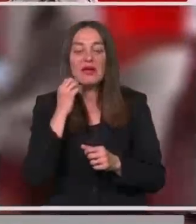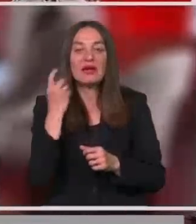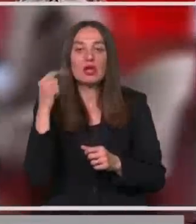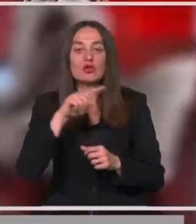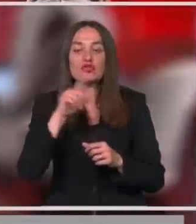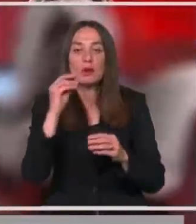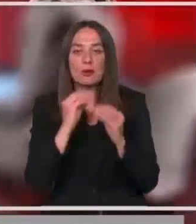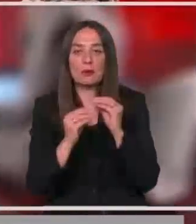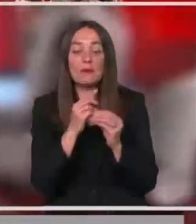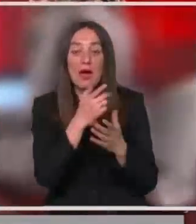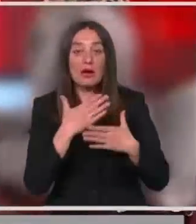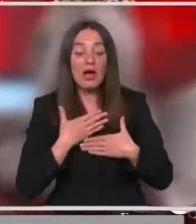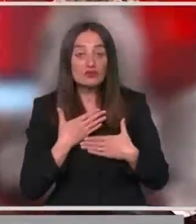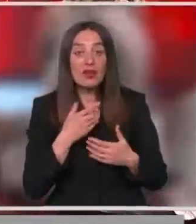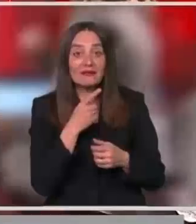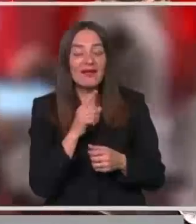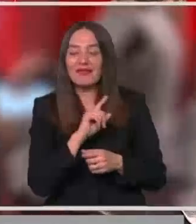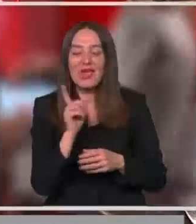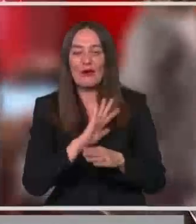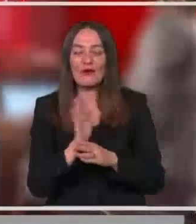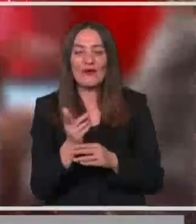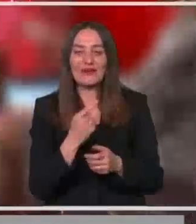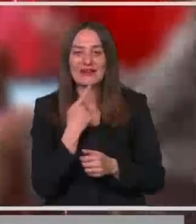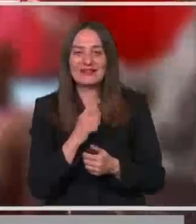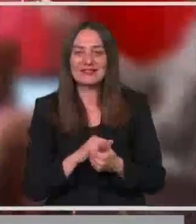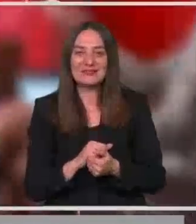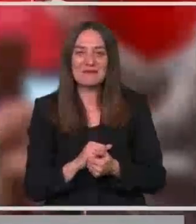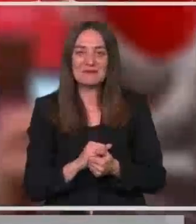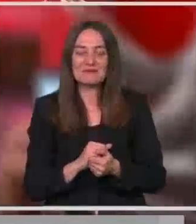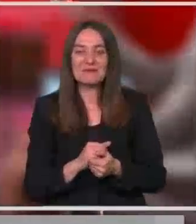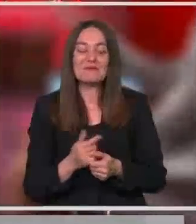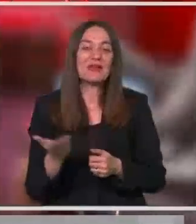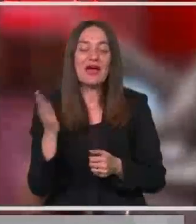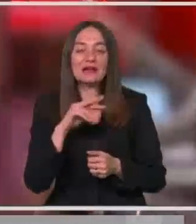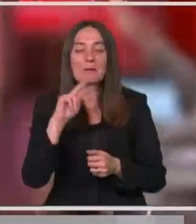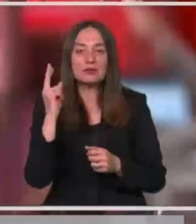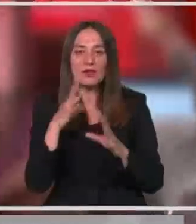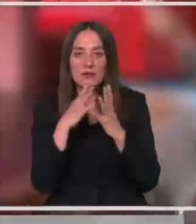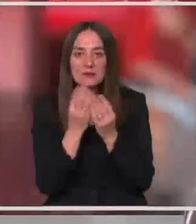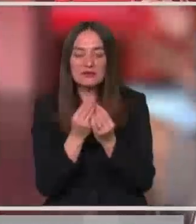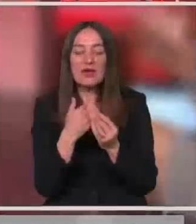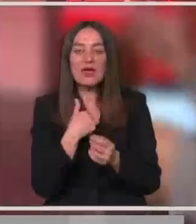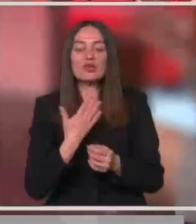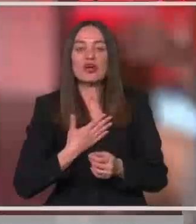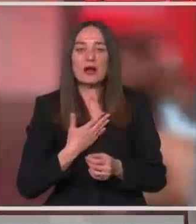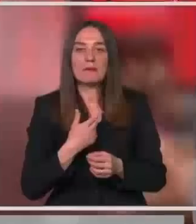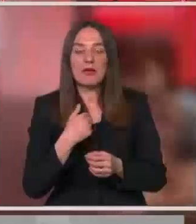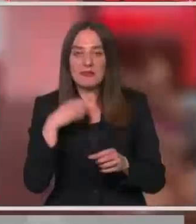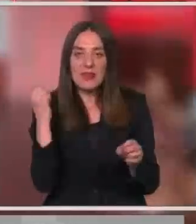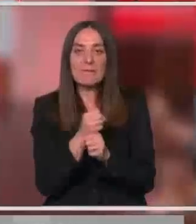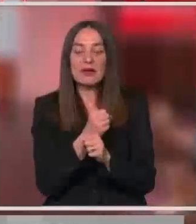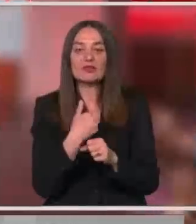problema. Kašljete. Nije korona, ne vrem. Hajde da pozovemo sve. Ja samo hoću, dakle, namjerno